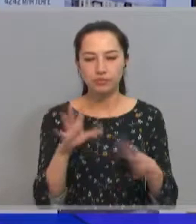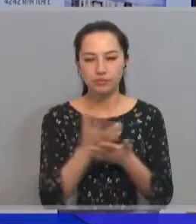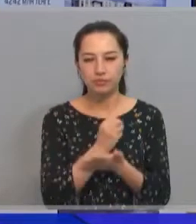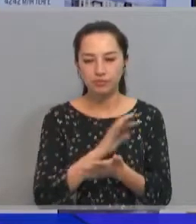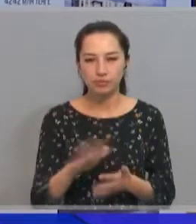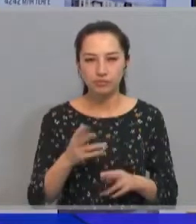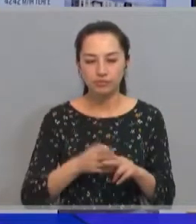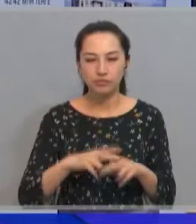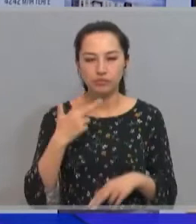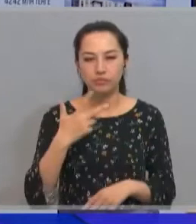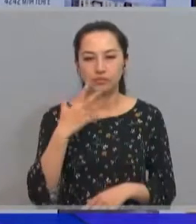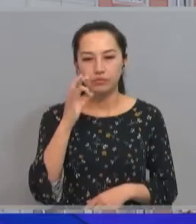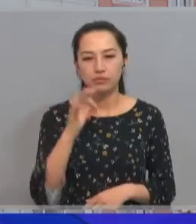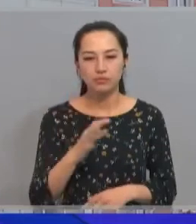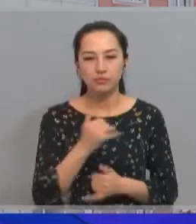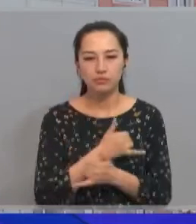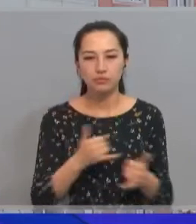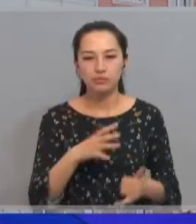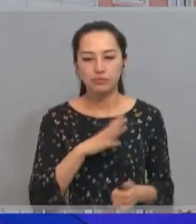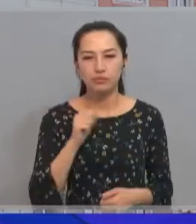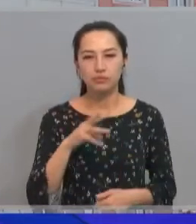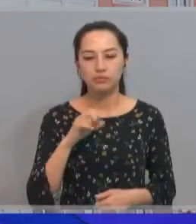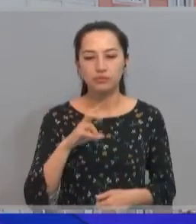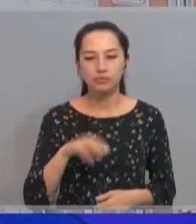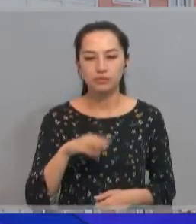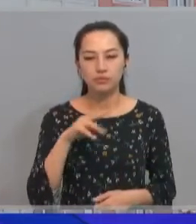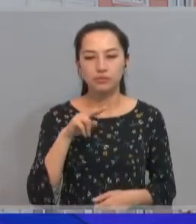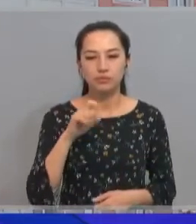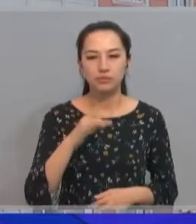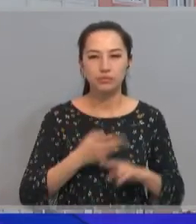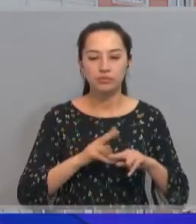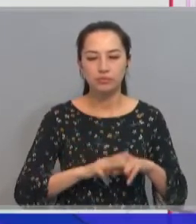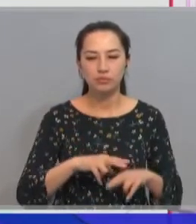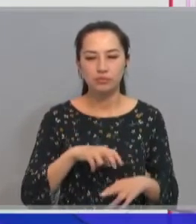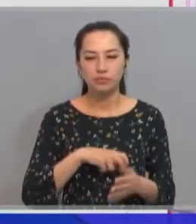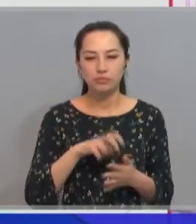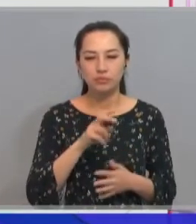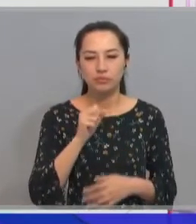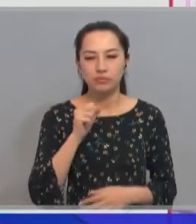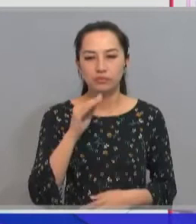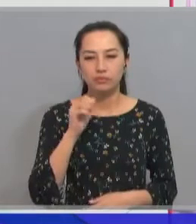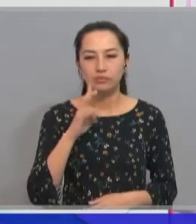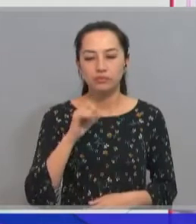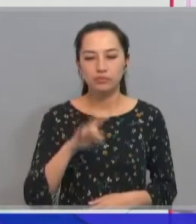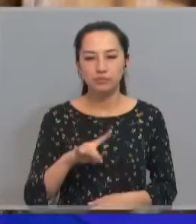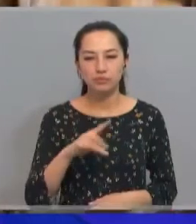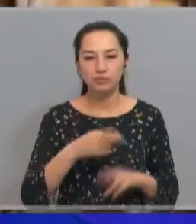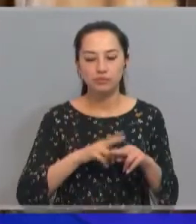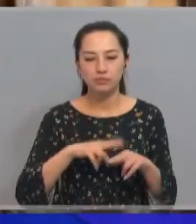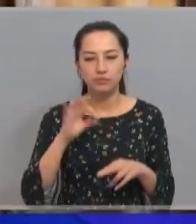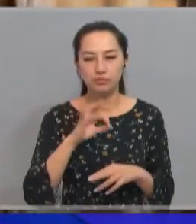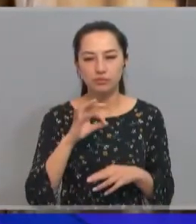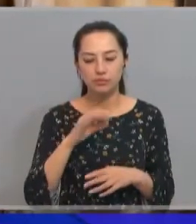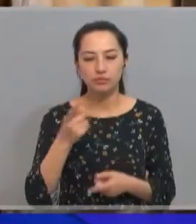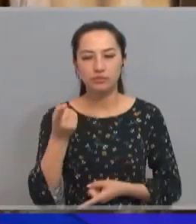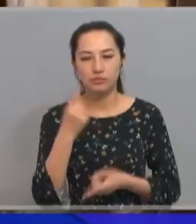соның 35%-ына ғана баспана берілді. Аманат партиясының өңірдегі атқарушы хатшысы Жанар Әлібекқызы осы олқылықтың орнын толтыру